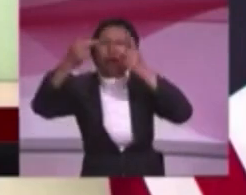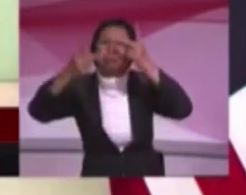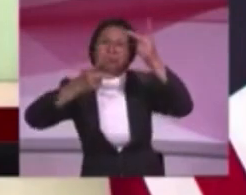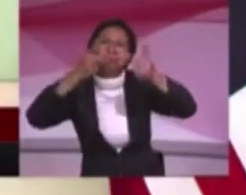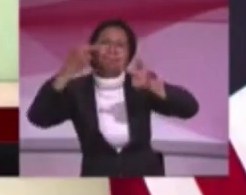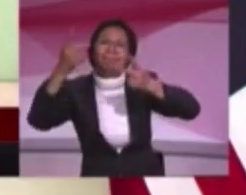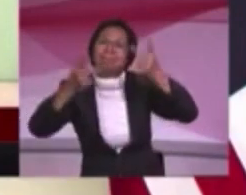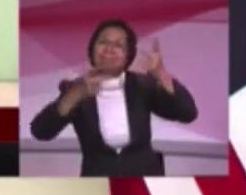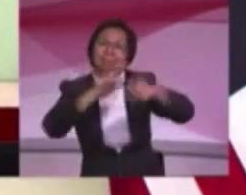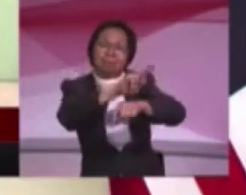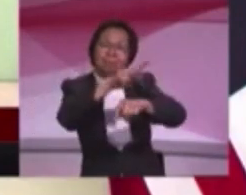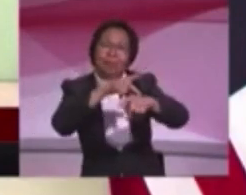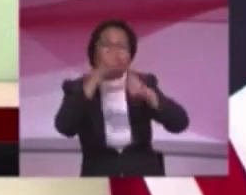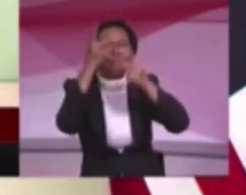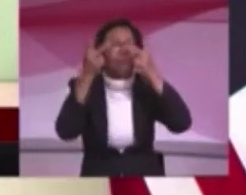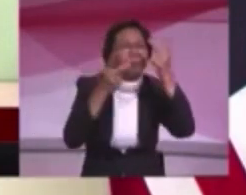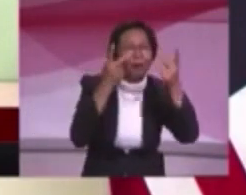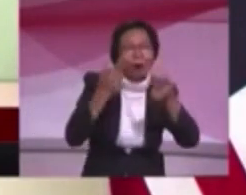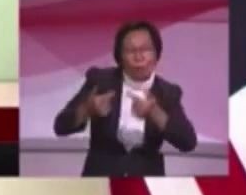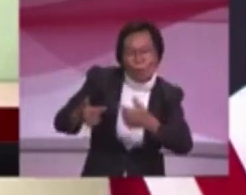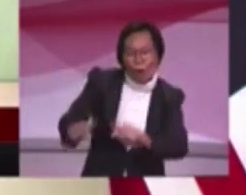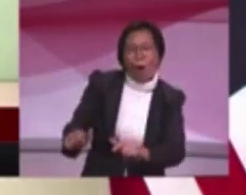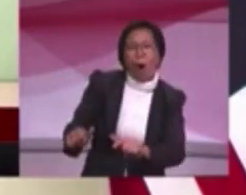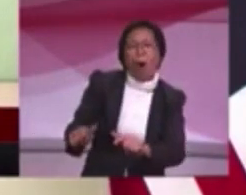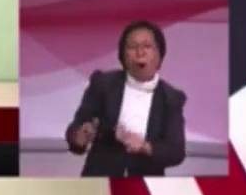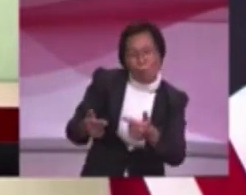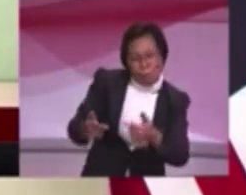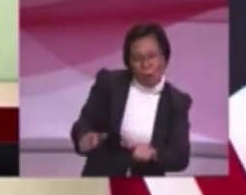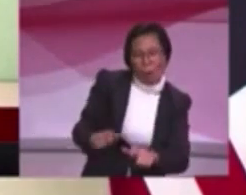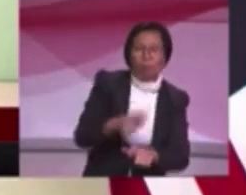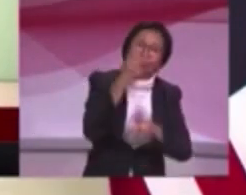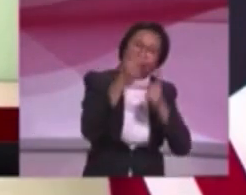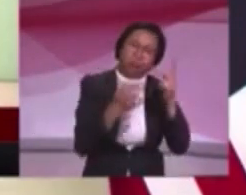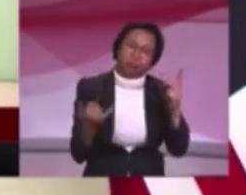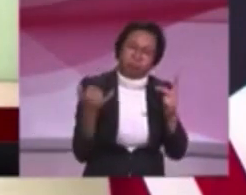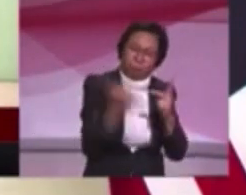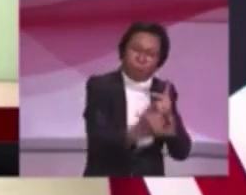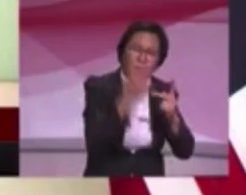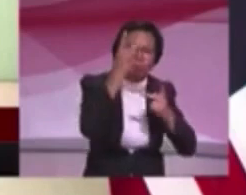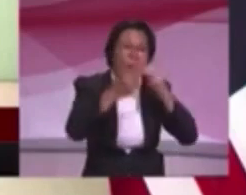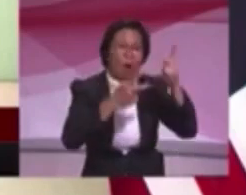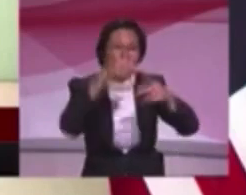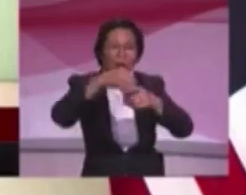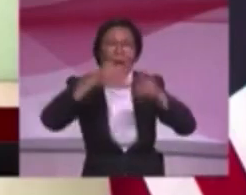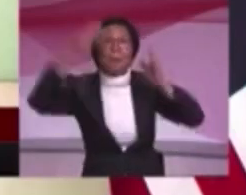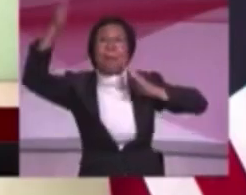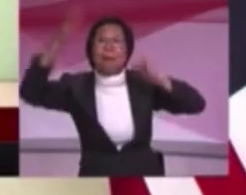jadi kebenaran gelembung pelancongan